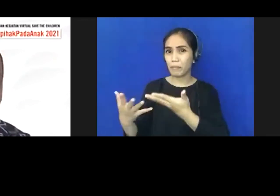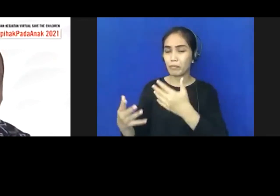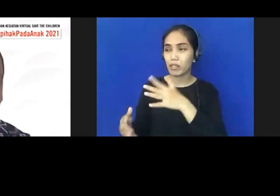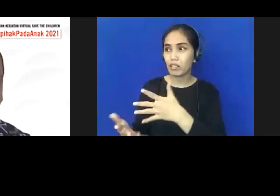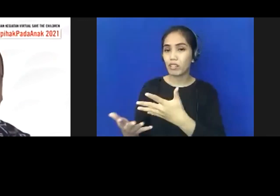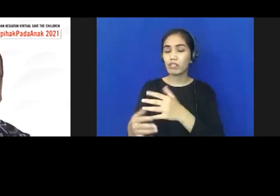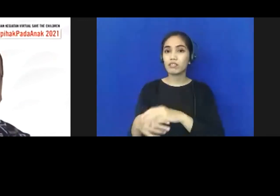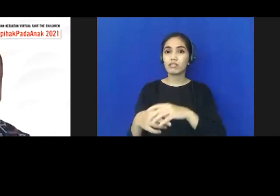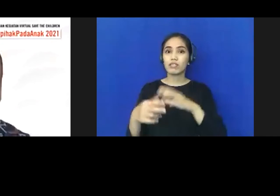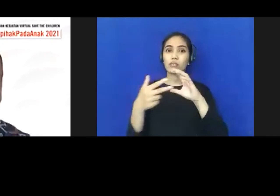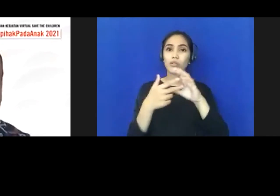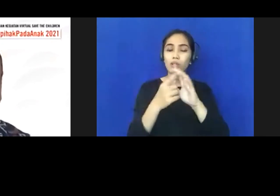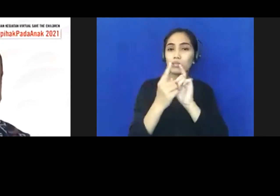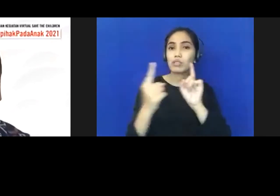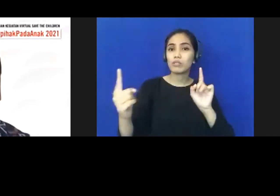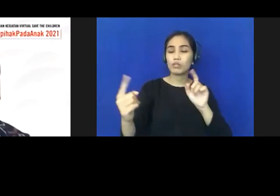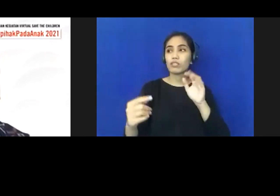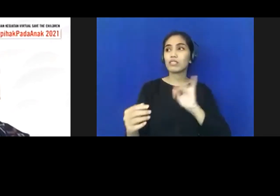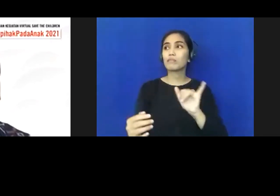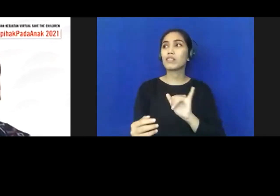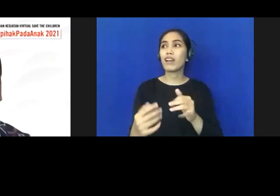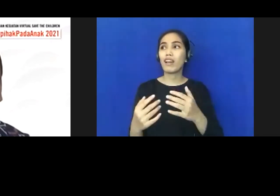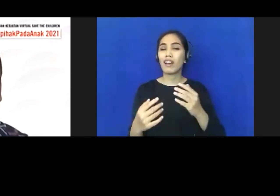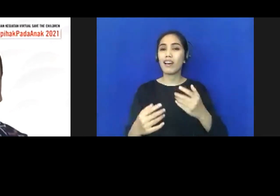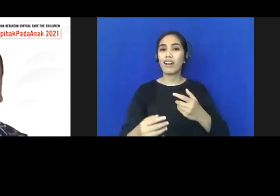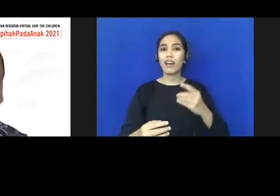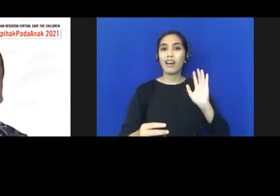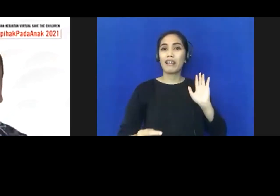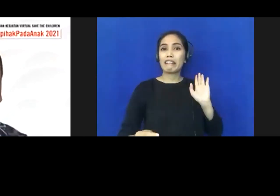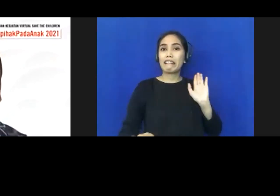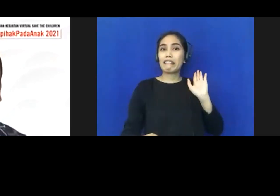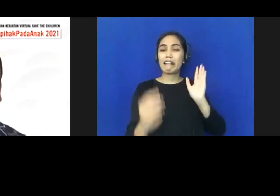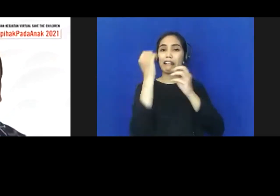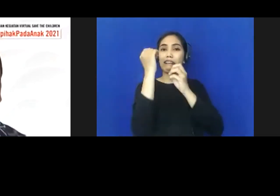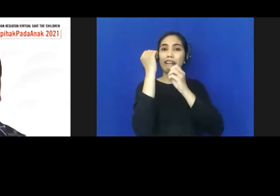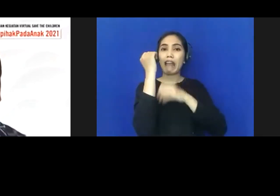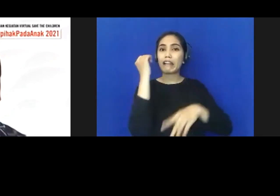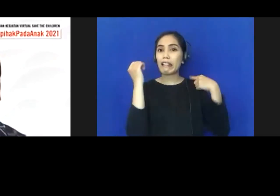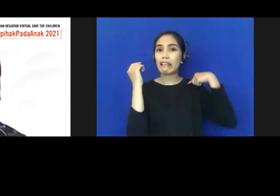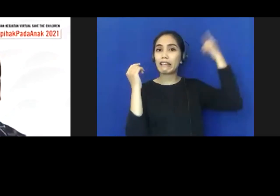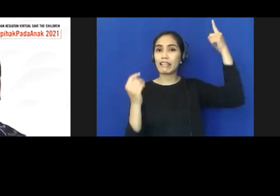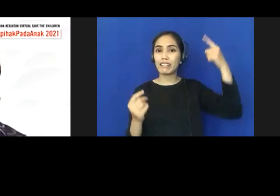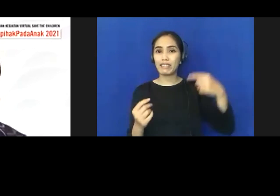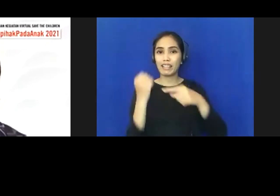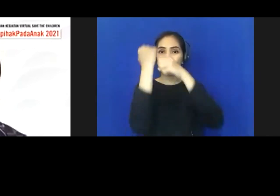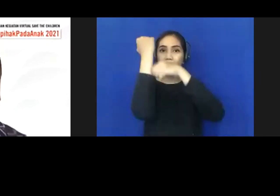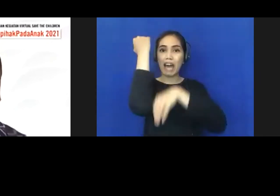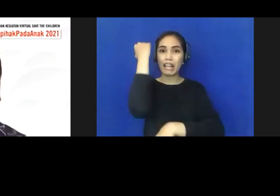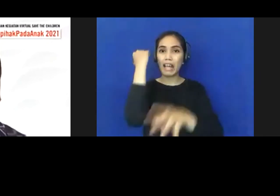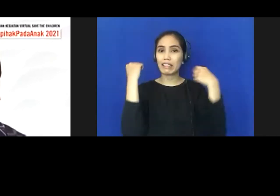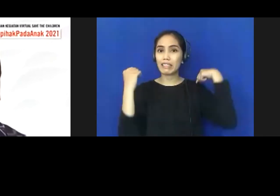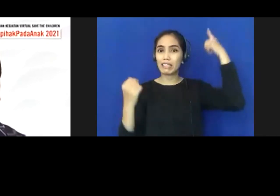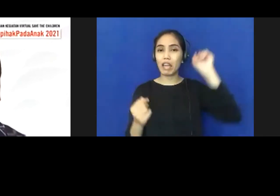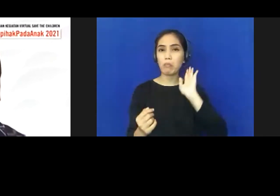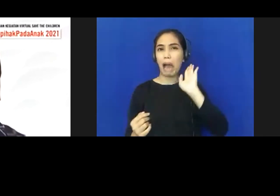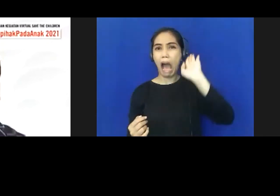belajar daring membuat darting, ya, darah tinggi gitu, kayak gitu, dari beberapa orang tua kayak gitu, seperti itu. Ya semoga